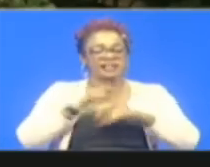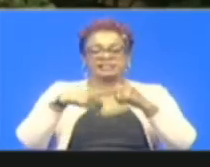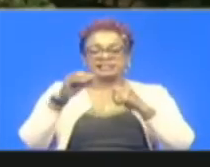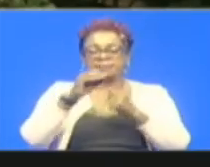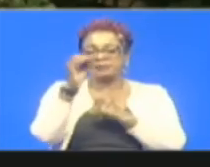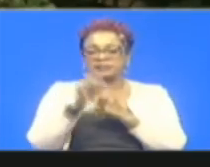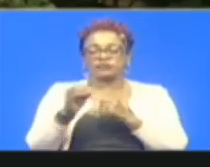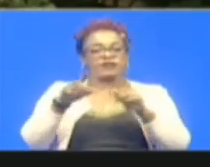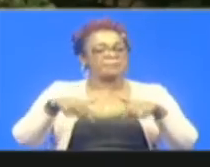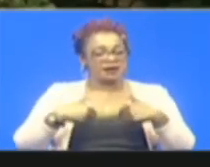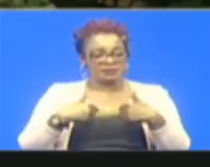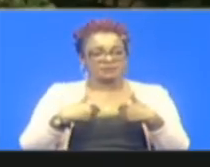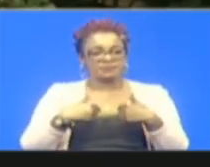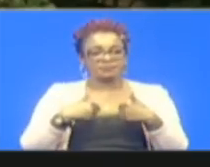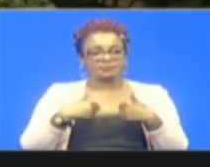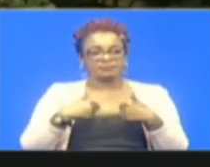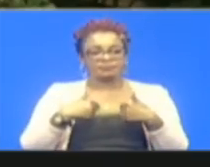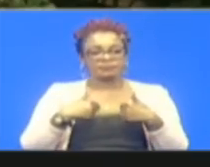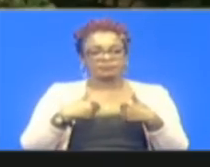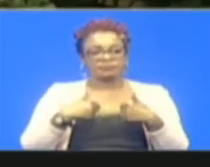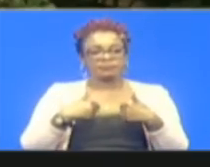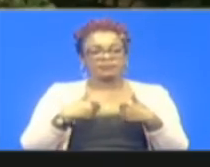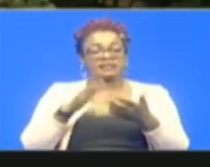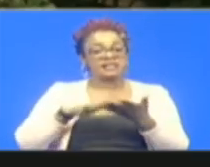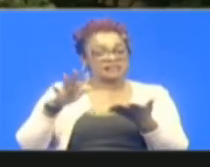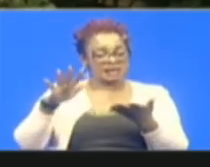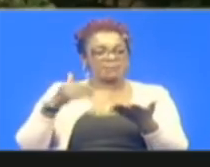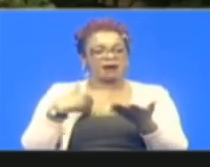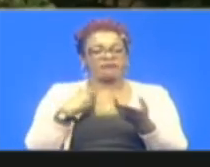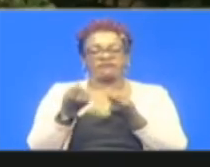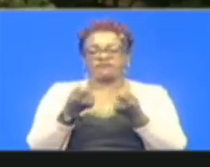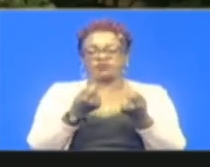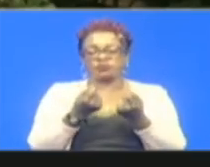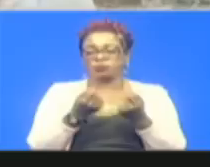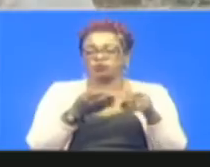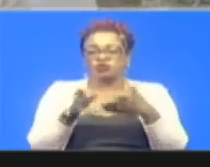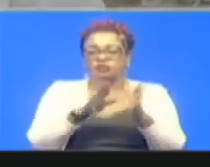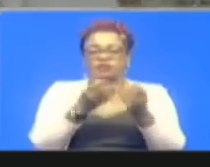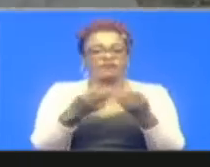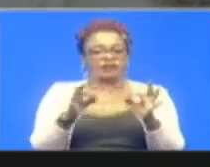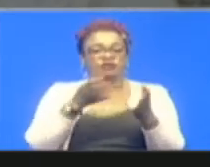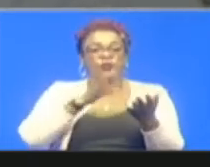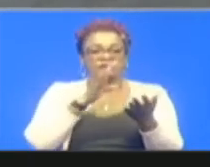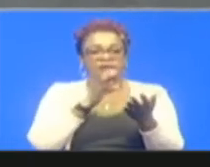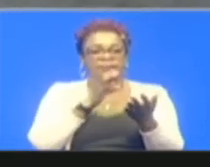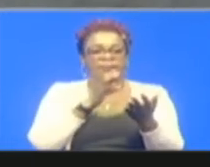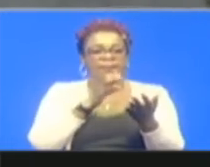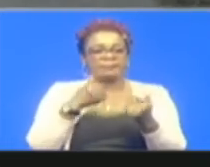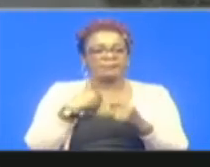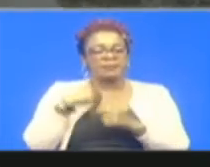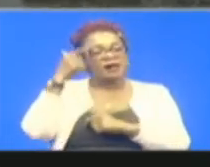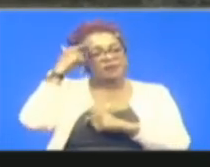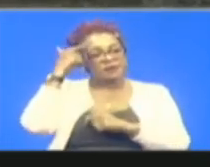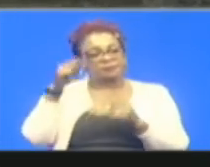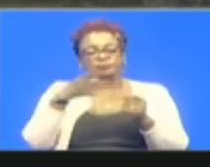demand. In Dar es Salaam, there are very few sources of fresh water available anywhere. Mimi naona kwamba ni shida hii ya